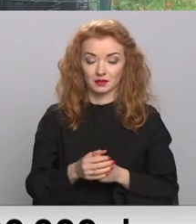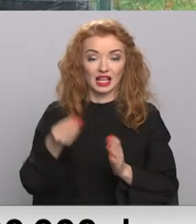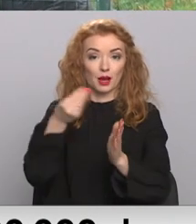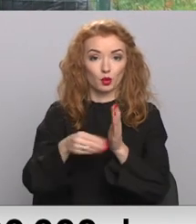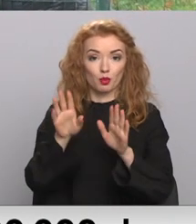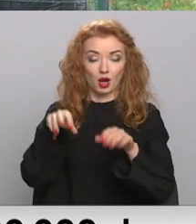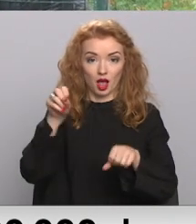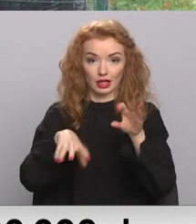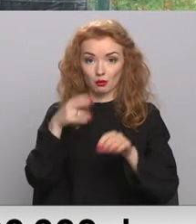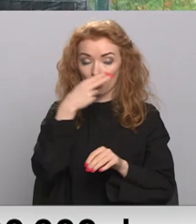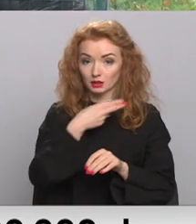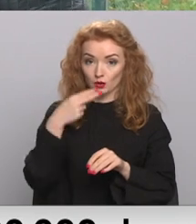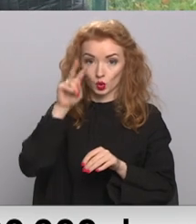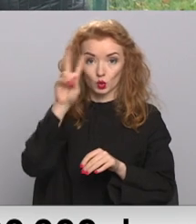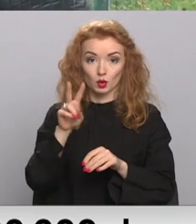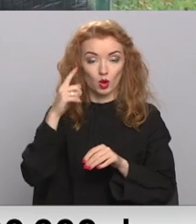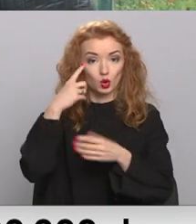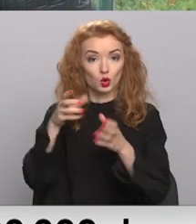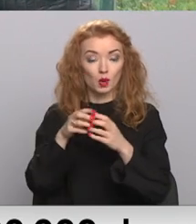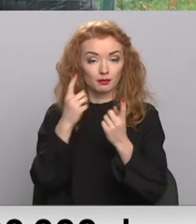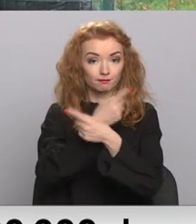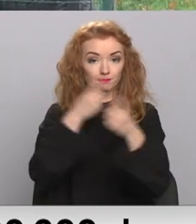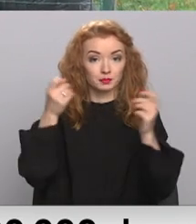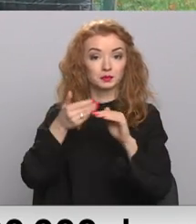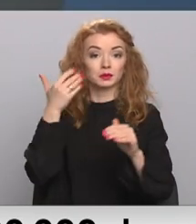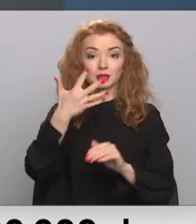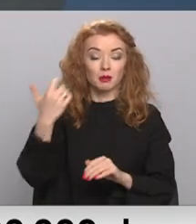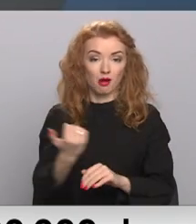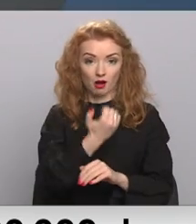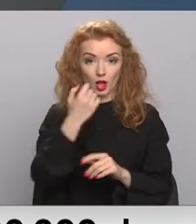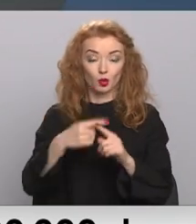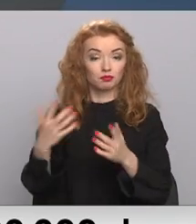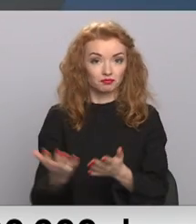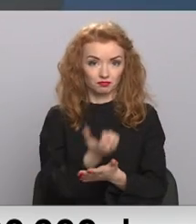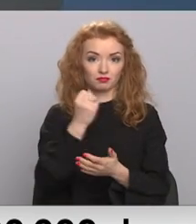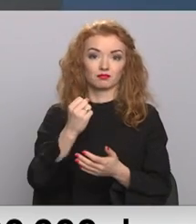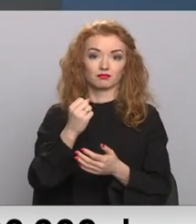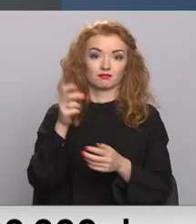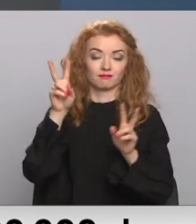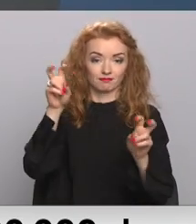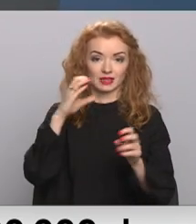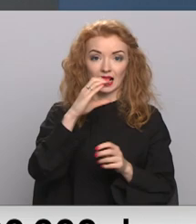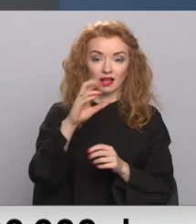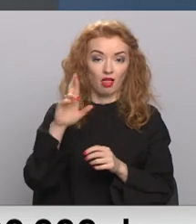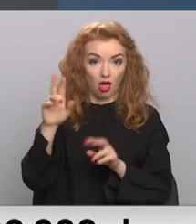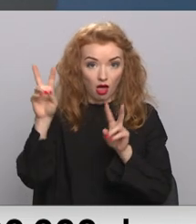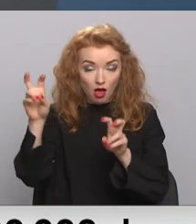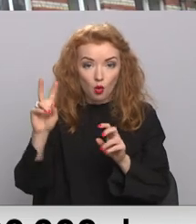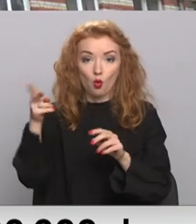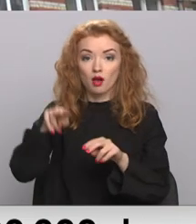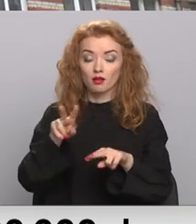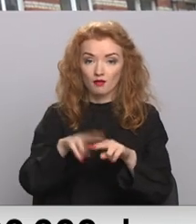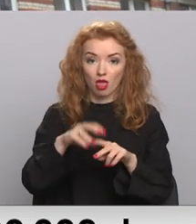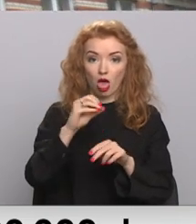Iepirkumu par atkritumu apsaimniekošanu Jūrmalas doma izsludināja pirms 5 gadiem un par uzvarētāju atzina SIA Clean Air. Otrajā vietā palika